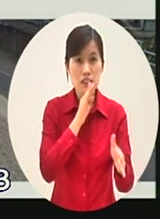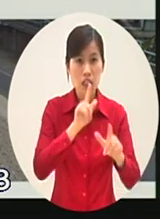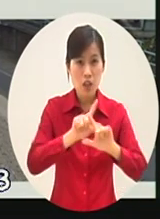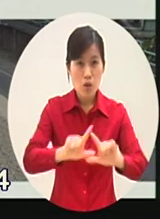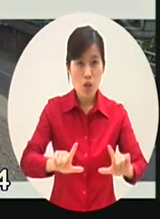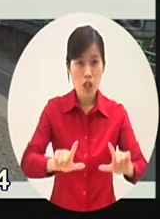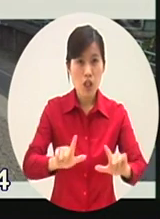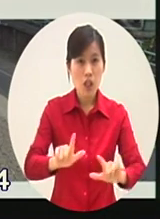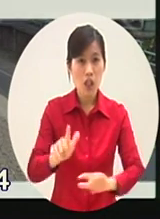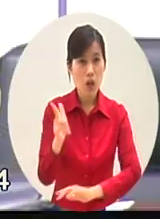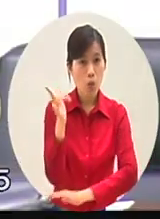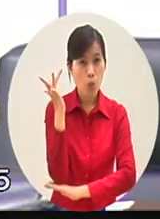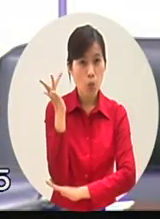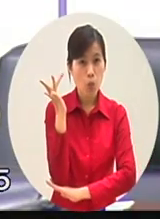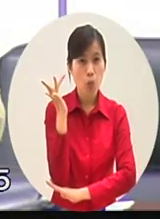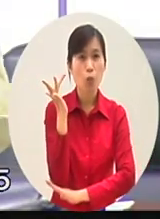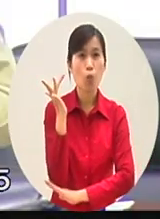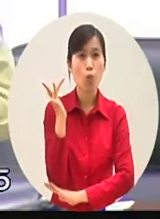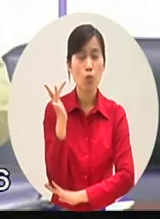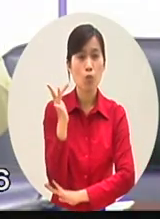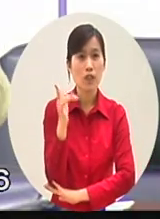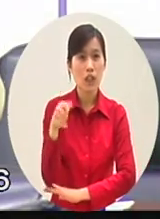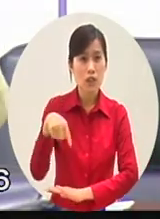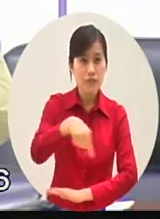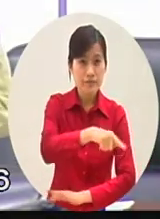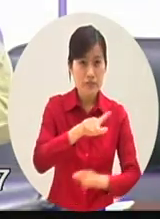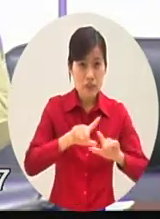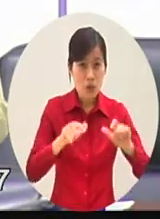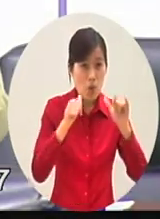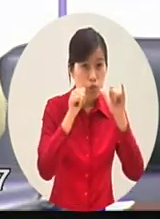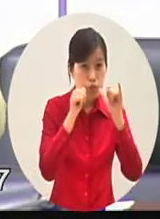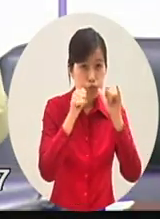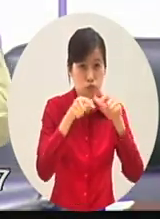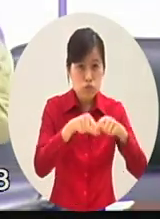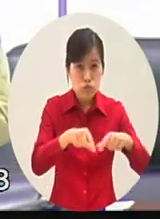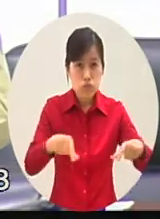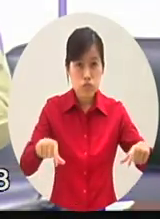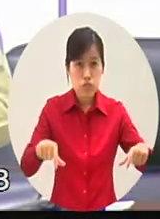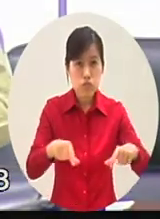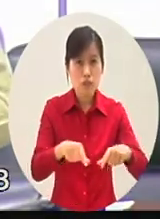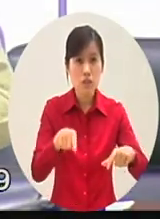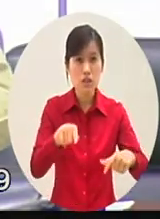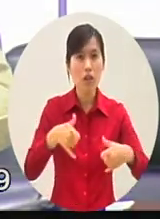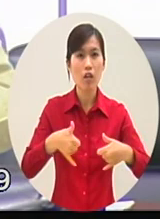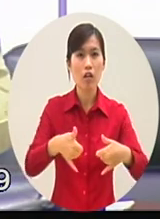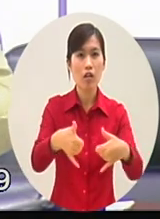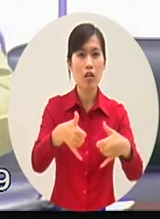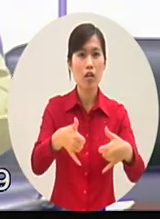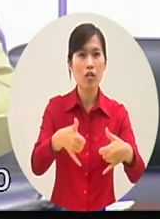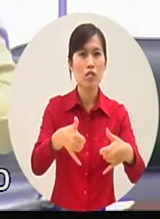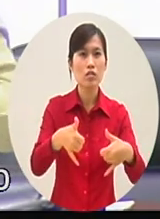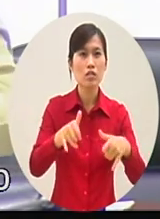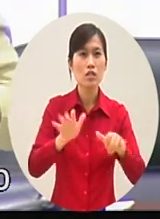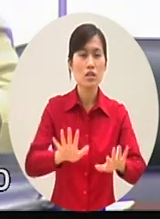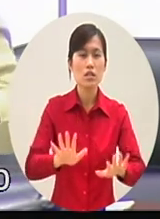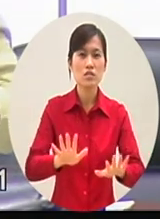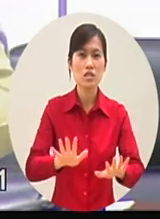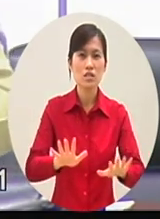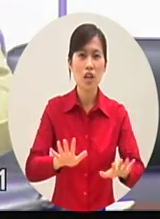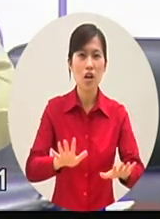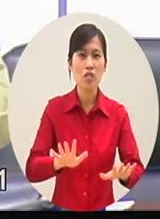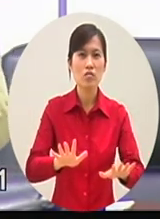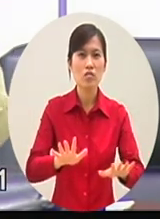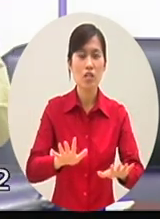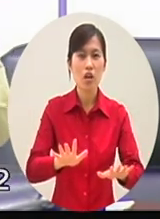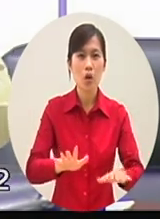树要去我们的大寮的这段路啦，这段路它已经几乎都是